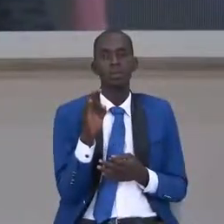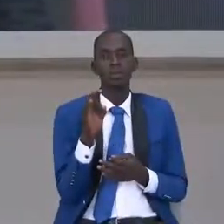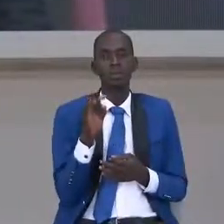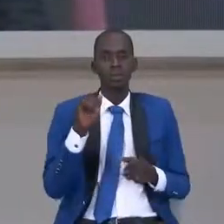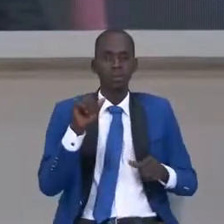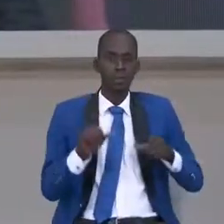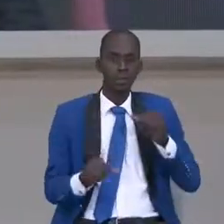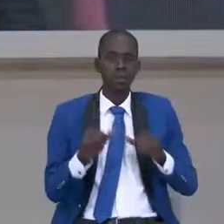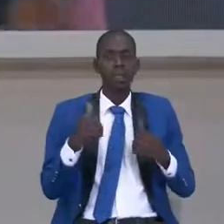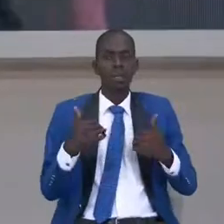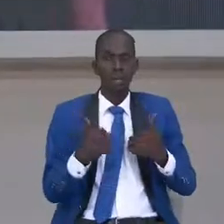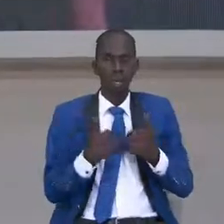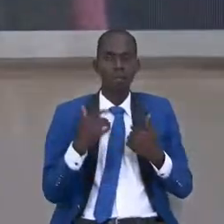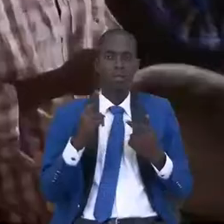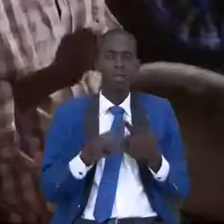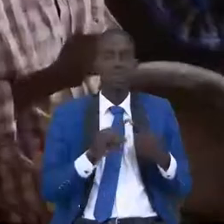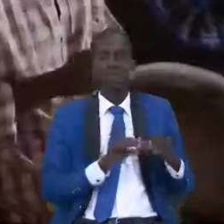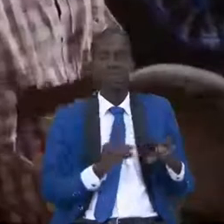L'incrédulité doit partir.